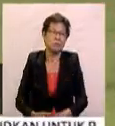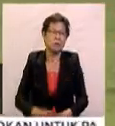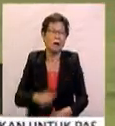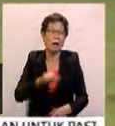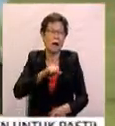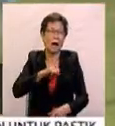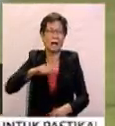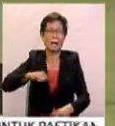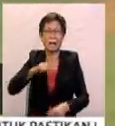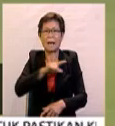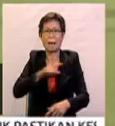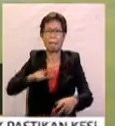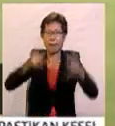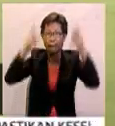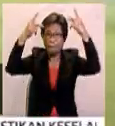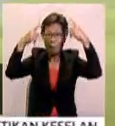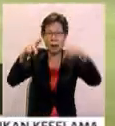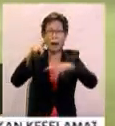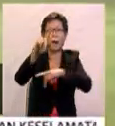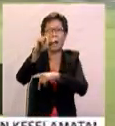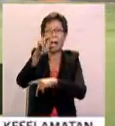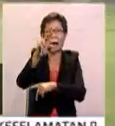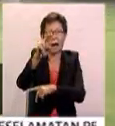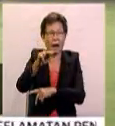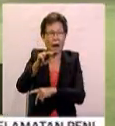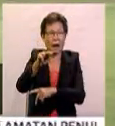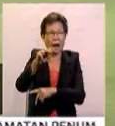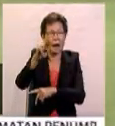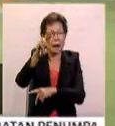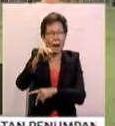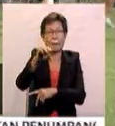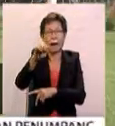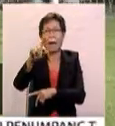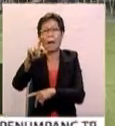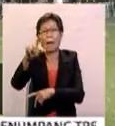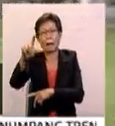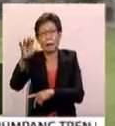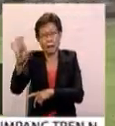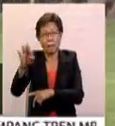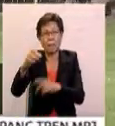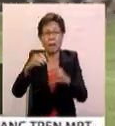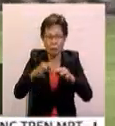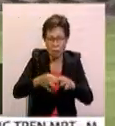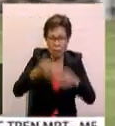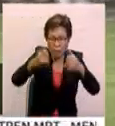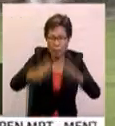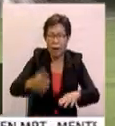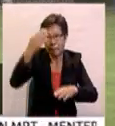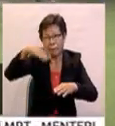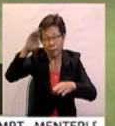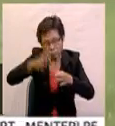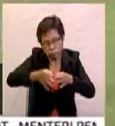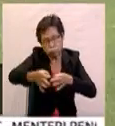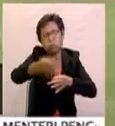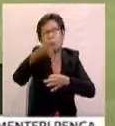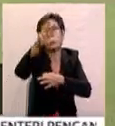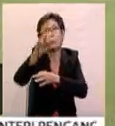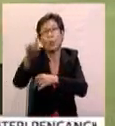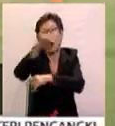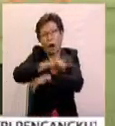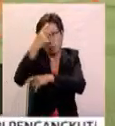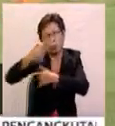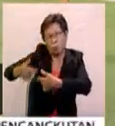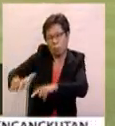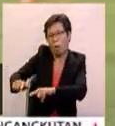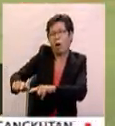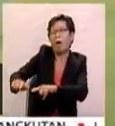Ahli lembaga pengarah MFL juga bersetuju untuk melanjutkan tempoh pendaftaran pemain-pemain polis selama 30 hari bermula hari ini bagi